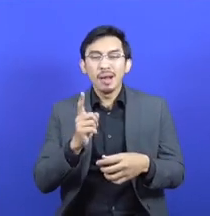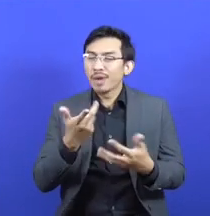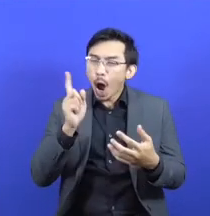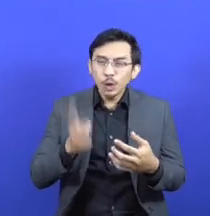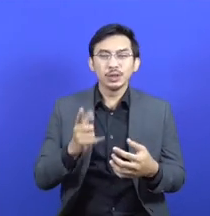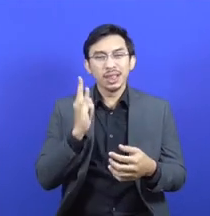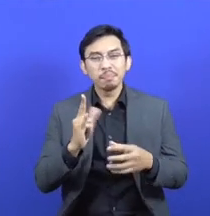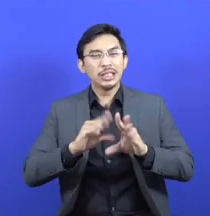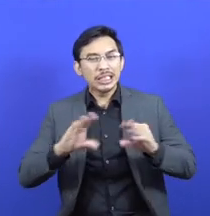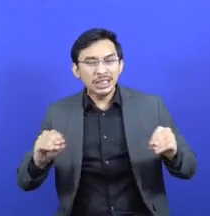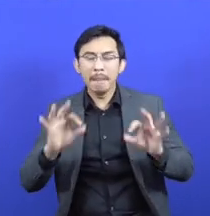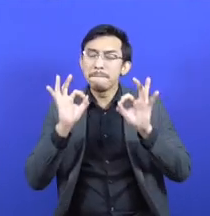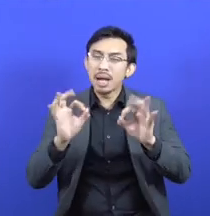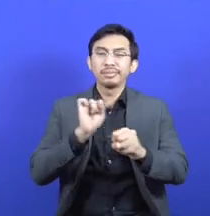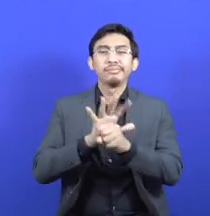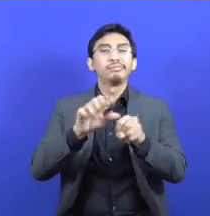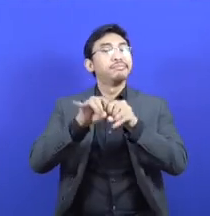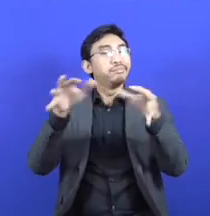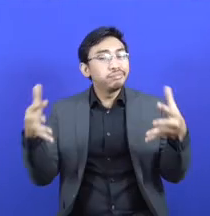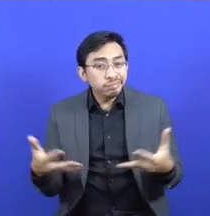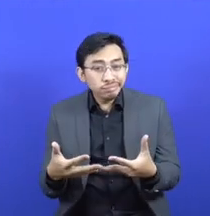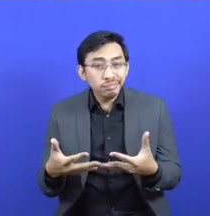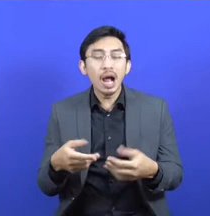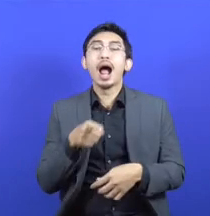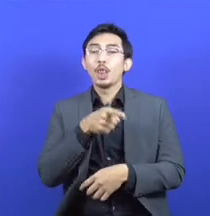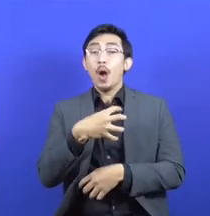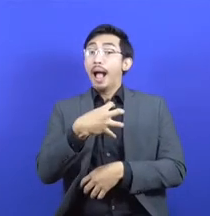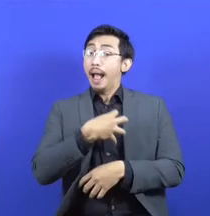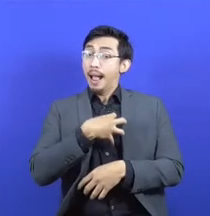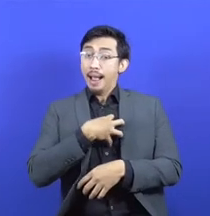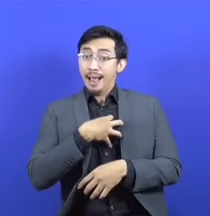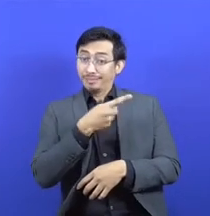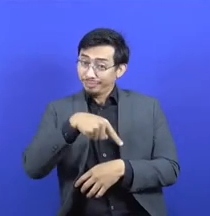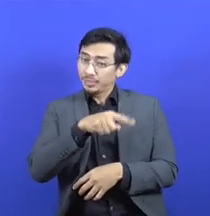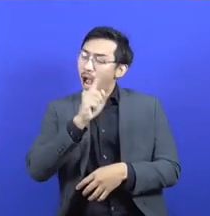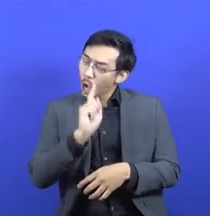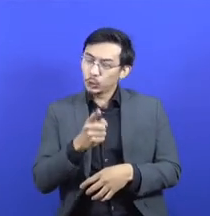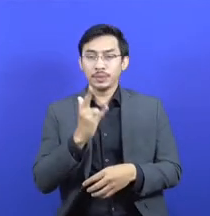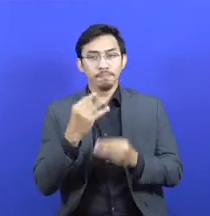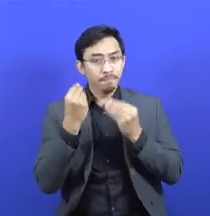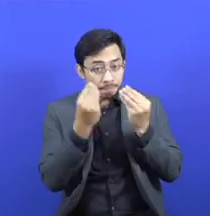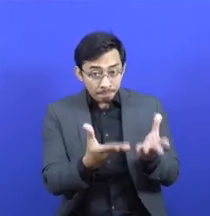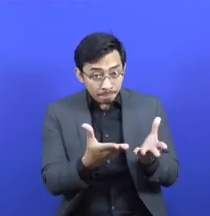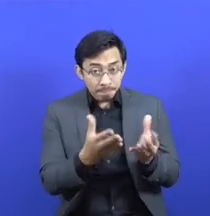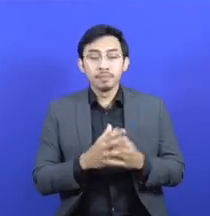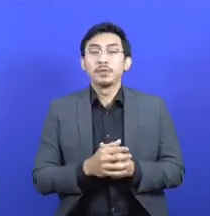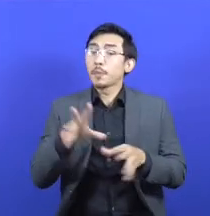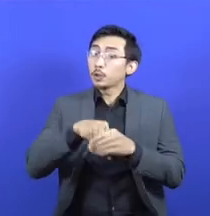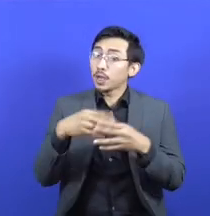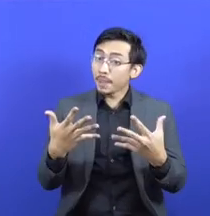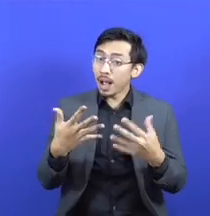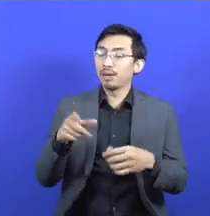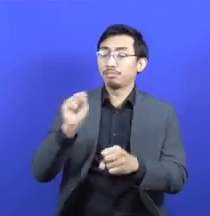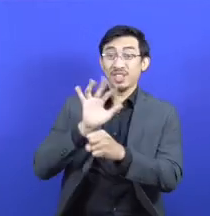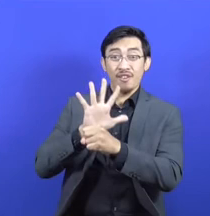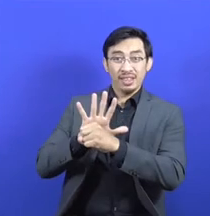tetap bekerja nih di saat pandemi COVID-19 melanda. Nah, justru hak-haknya tuh harus dipastikan terpenuhi. Termasuk